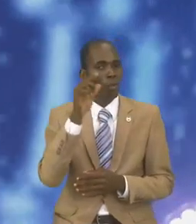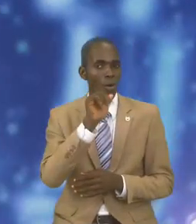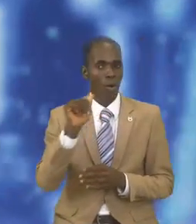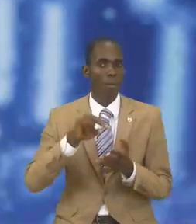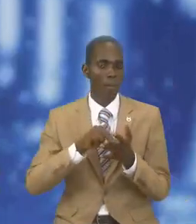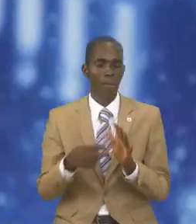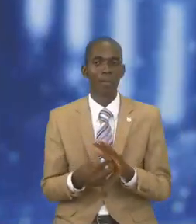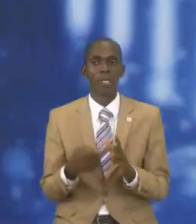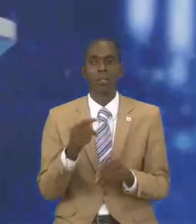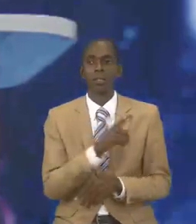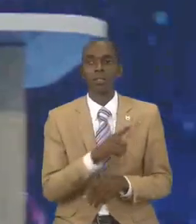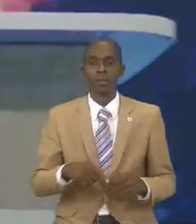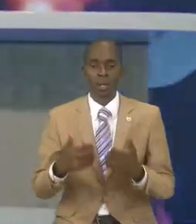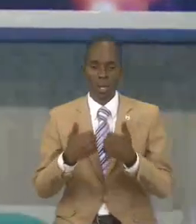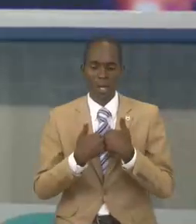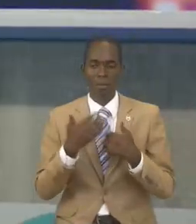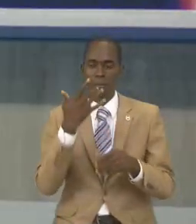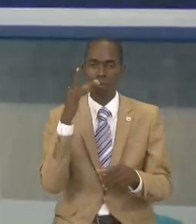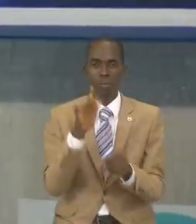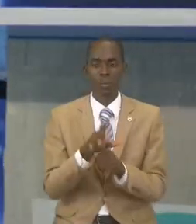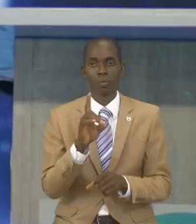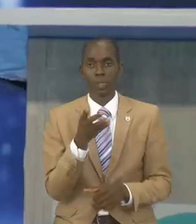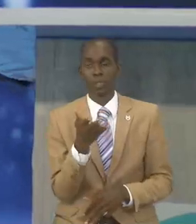d'objectif. Le Seigneur avait promis